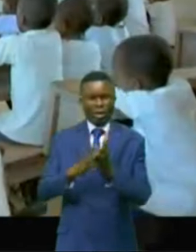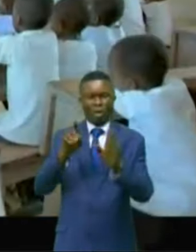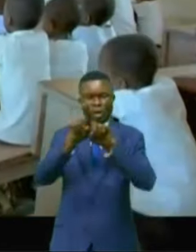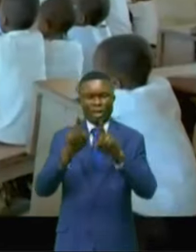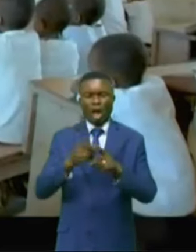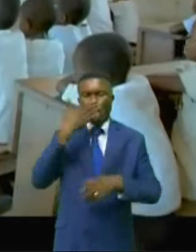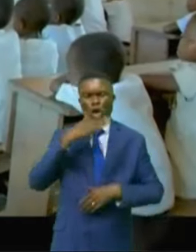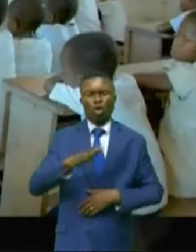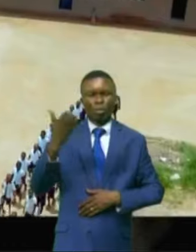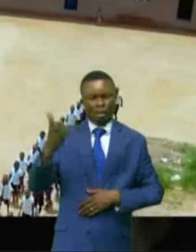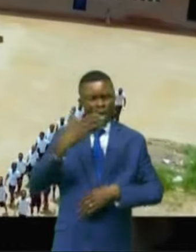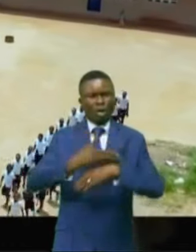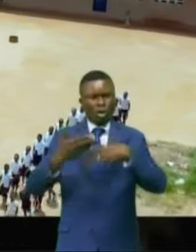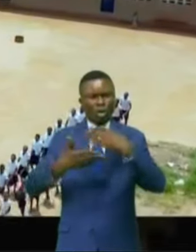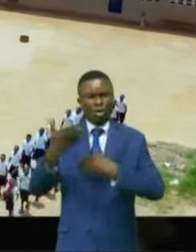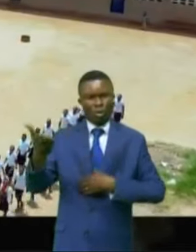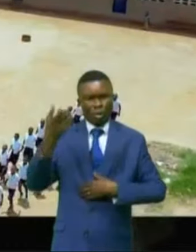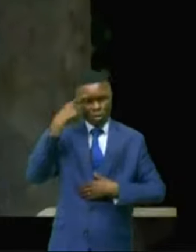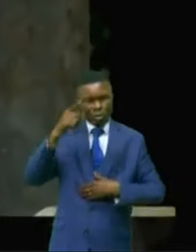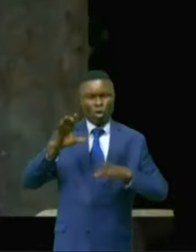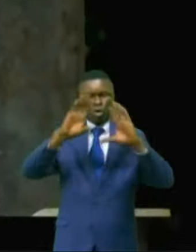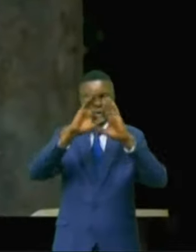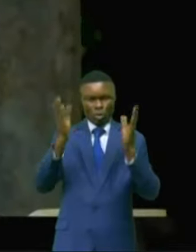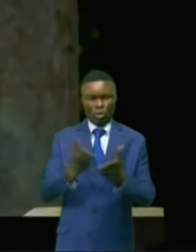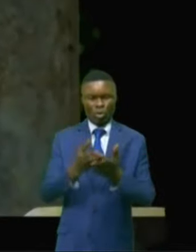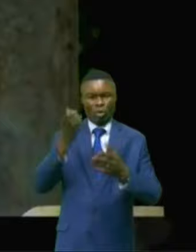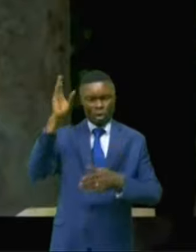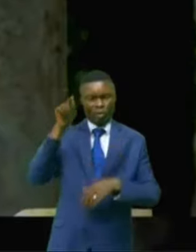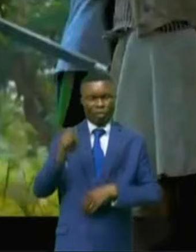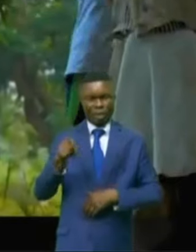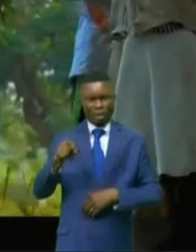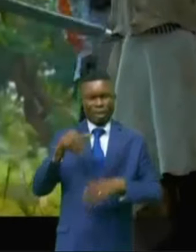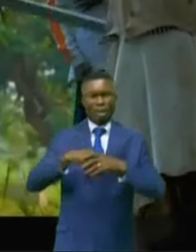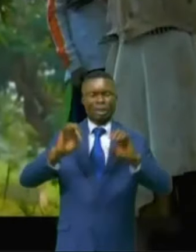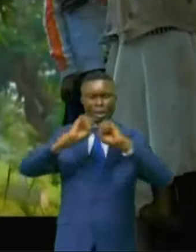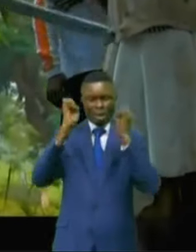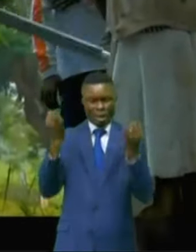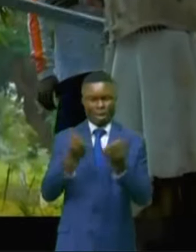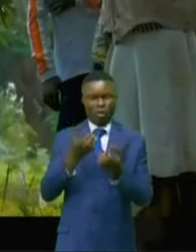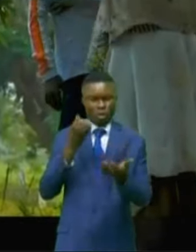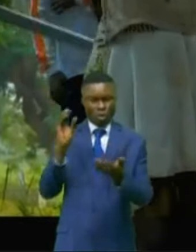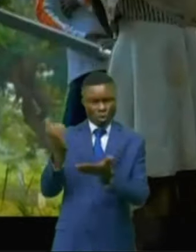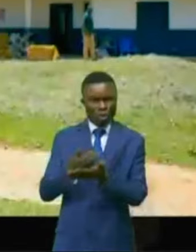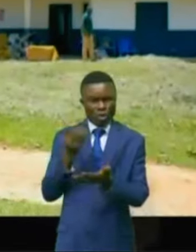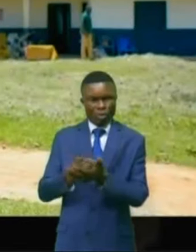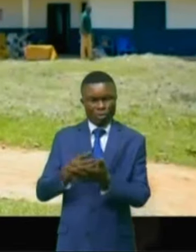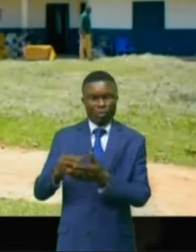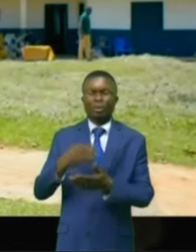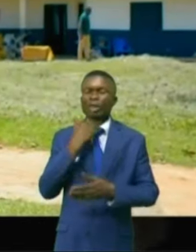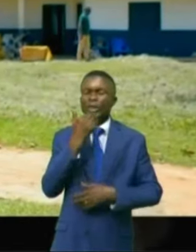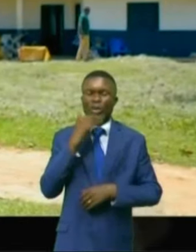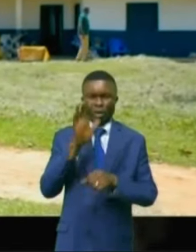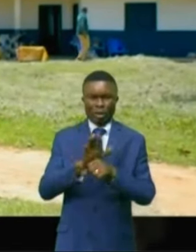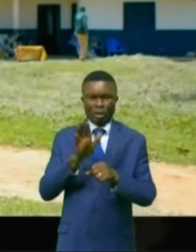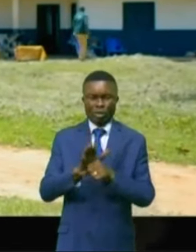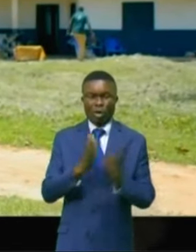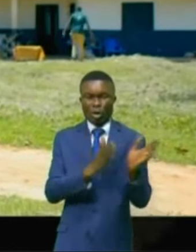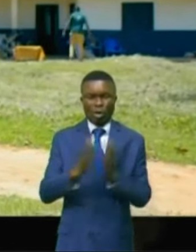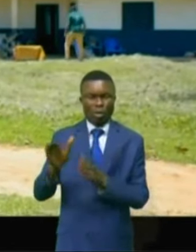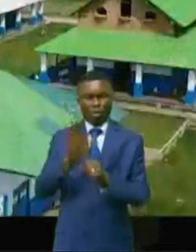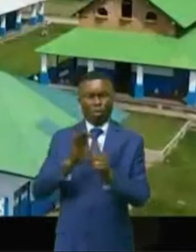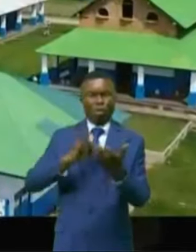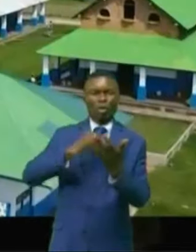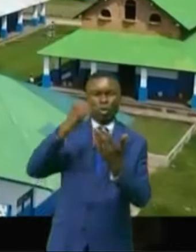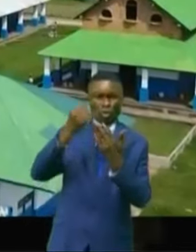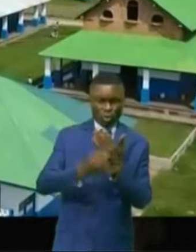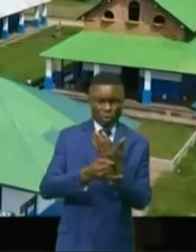centres de santé pour les communautés autour de ses sites d'exploitation. Les actionnaires majoritaires ont prévu plusieurs projets